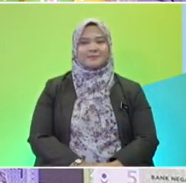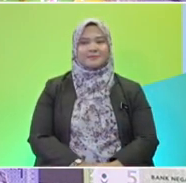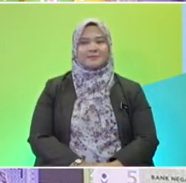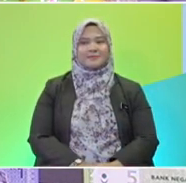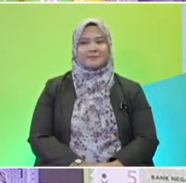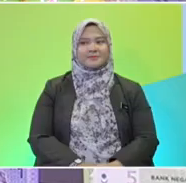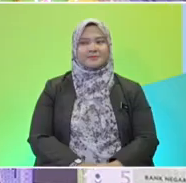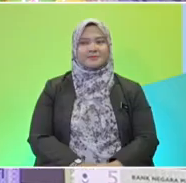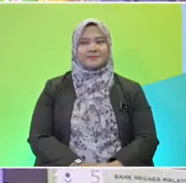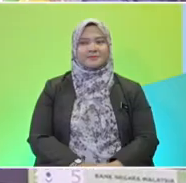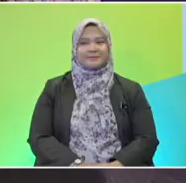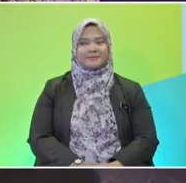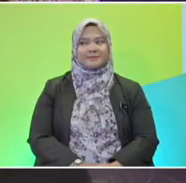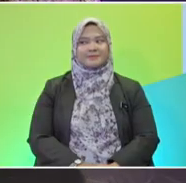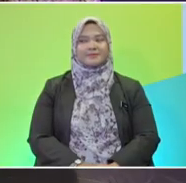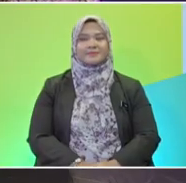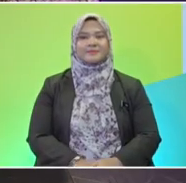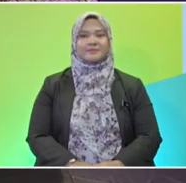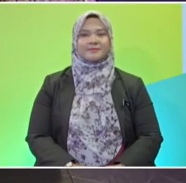banyaknya banyak